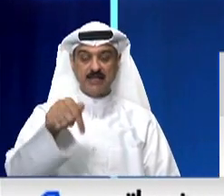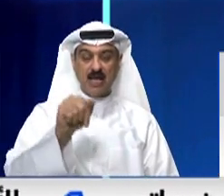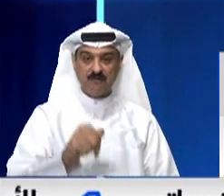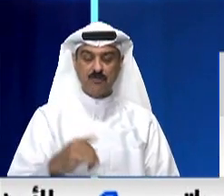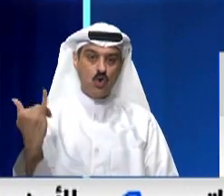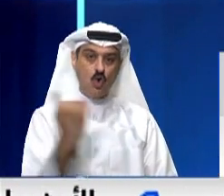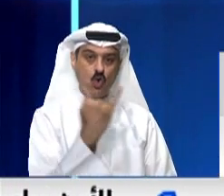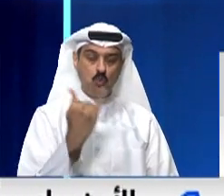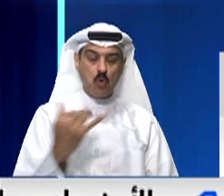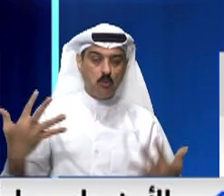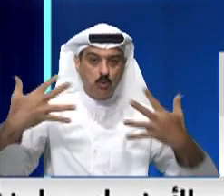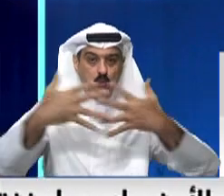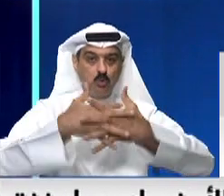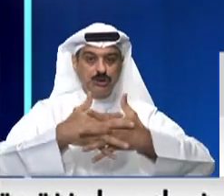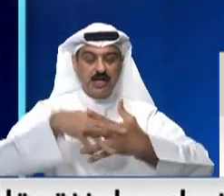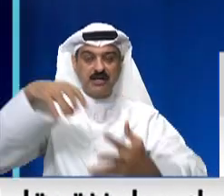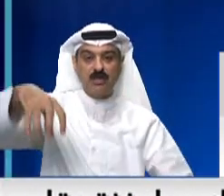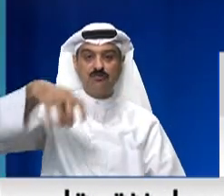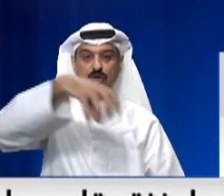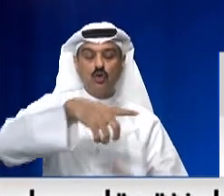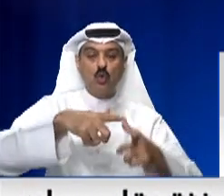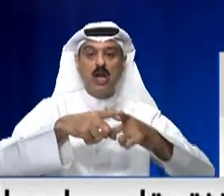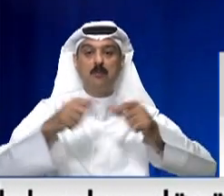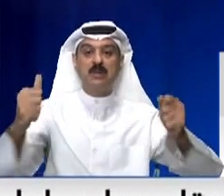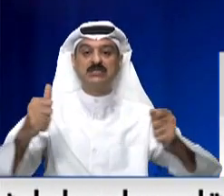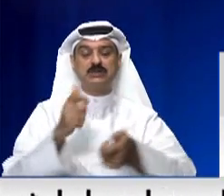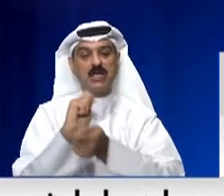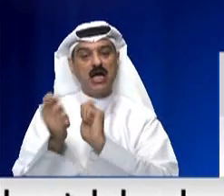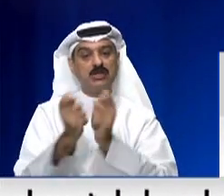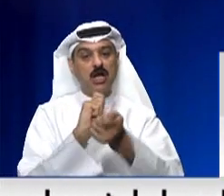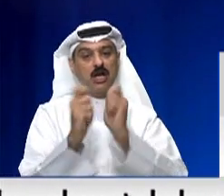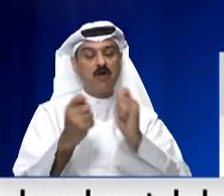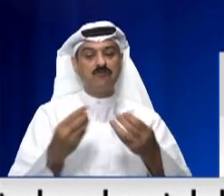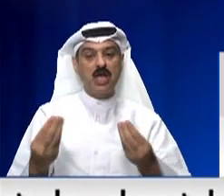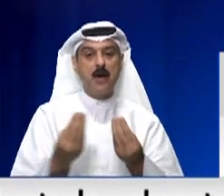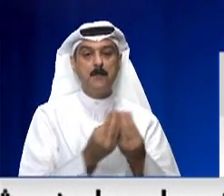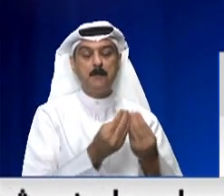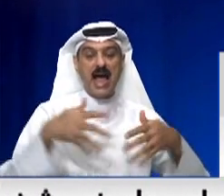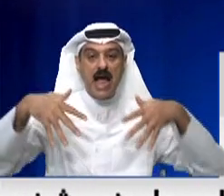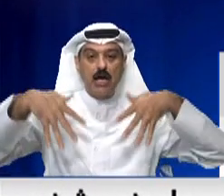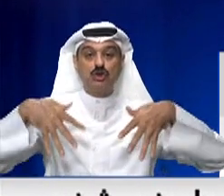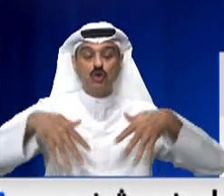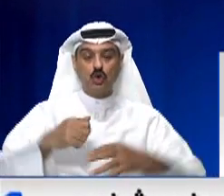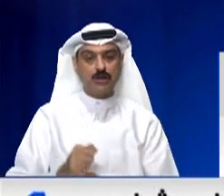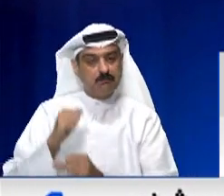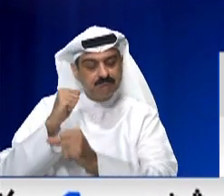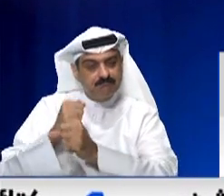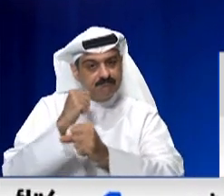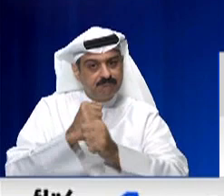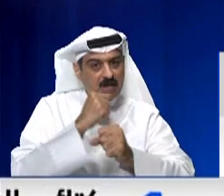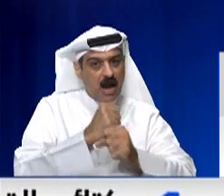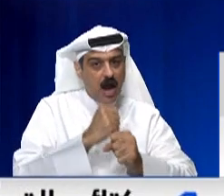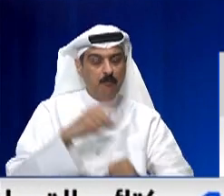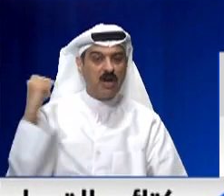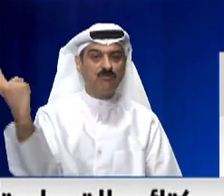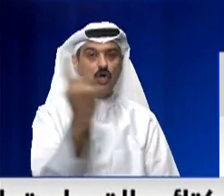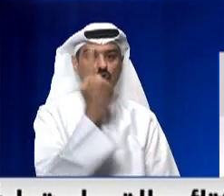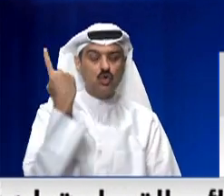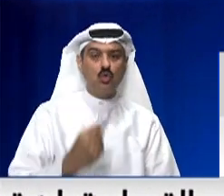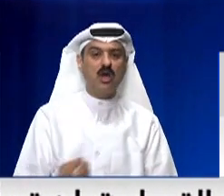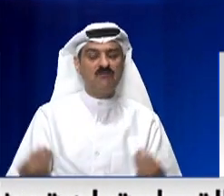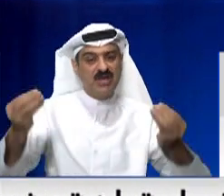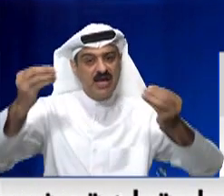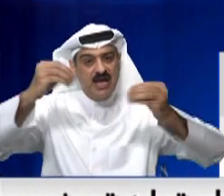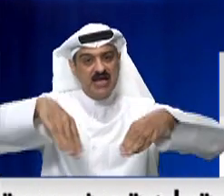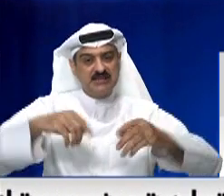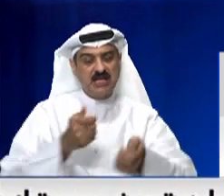أهمية مشاركة دول المجلس في المشروعات التجارية والاقتصادية ودورها الإقليمي والدولي الفاعل في تعزيز